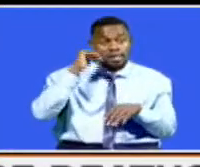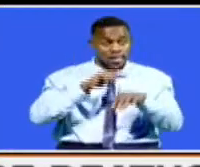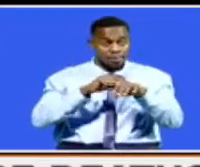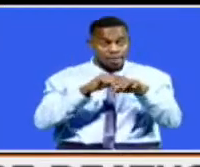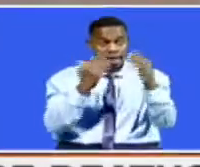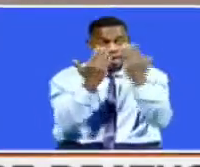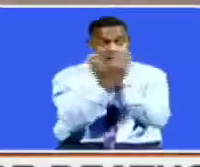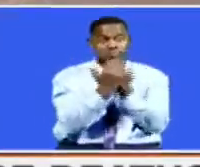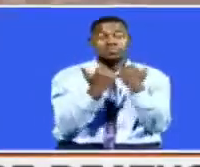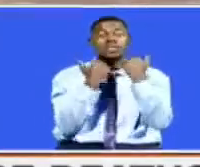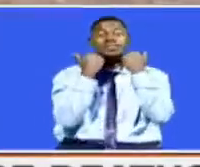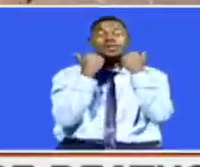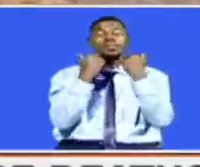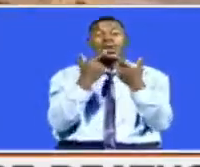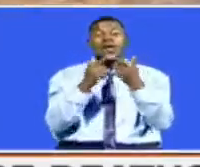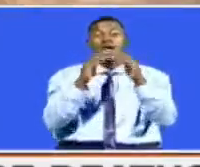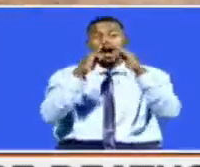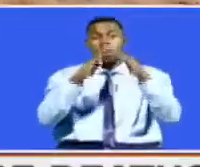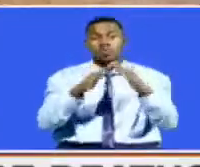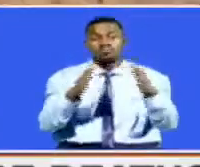due to mudslide.